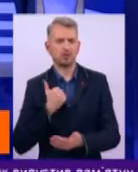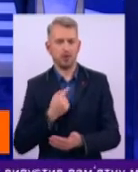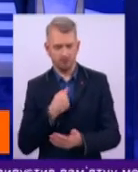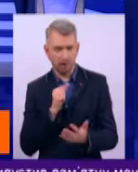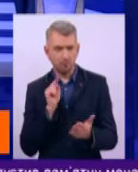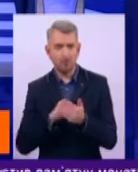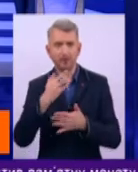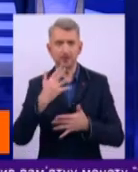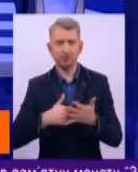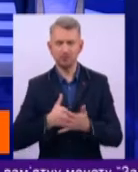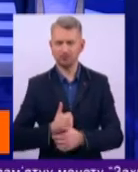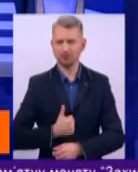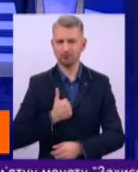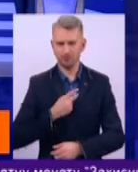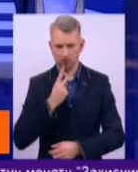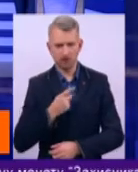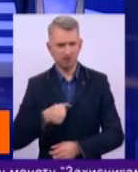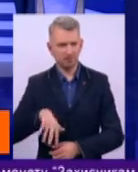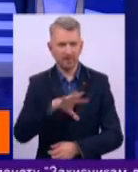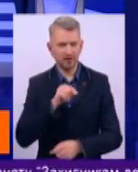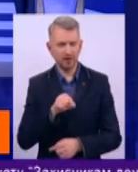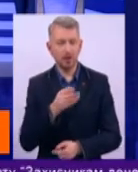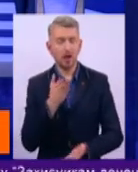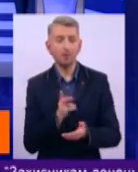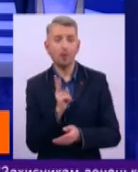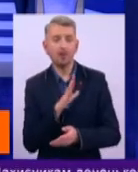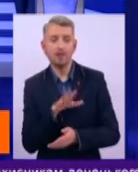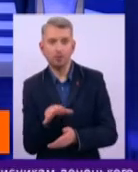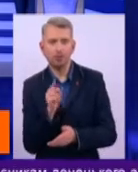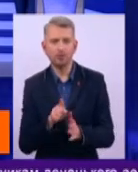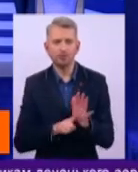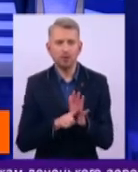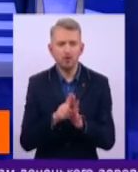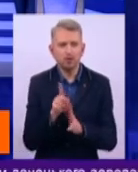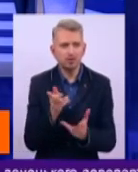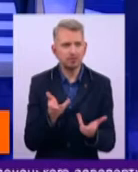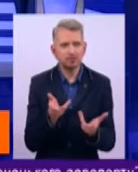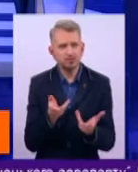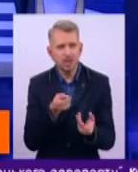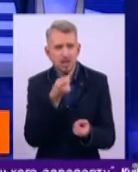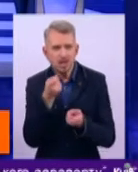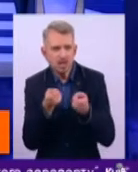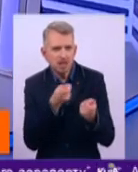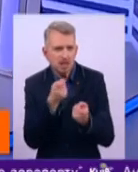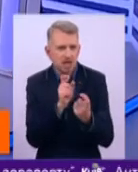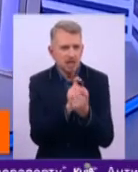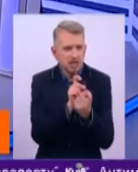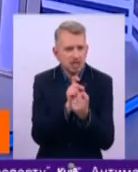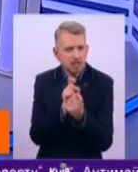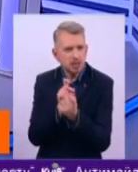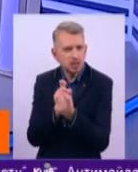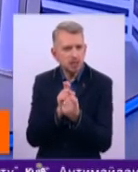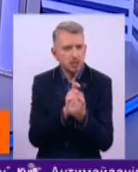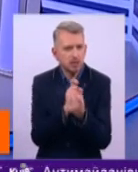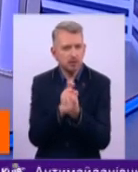цього списку, начебто, подивіться, ми ж усі там. Якби там когось не було, то тоді почалася б, насправді, ця гризня в, скажімо